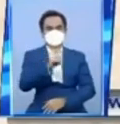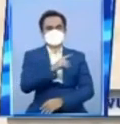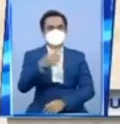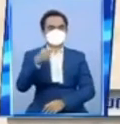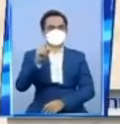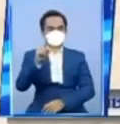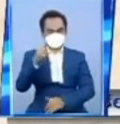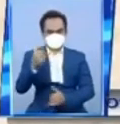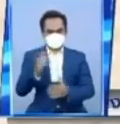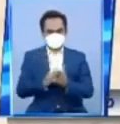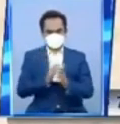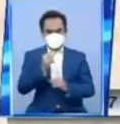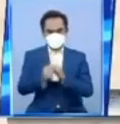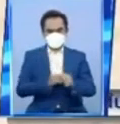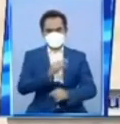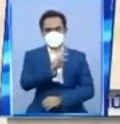คม